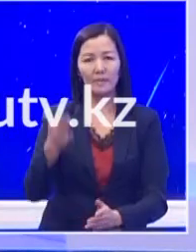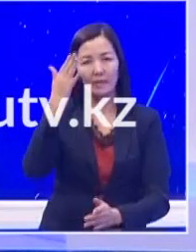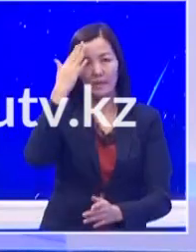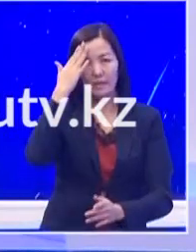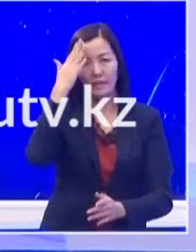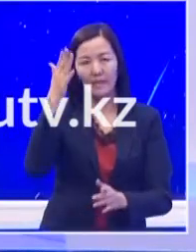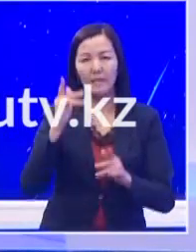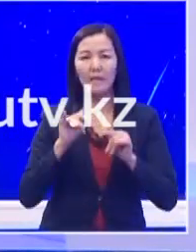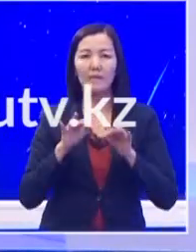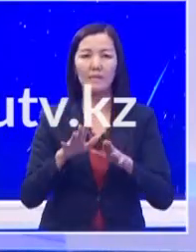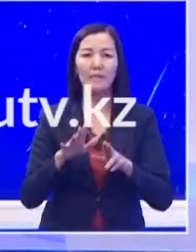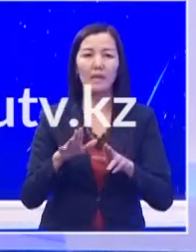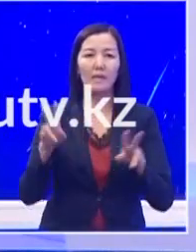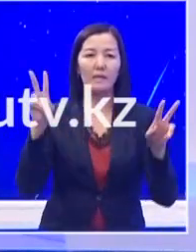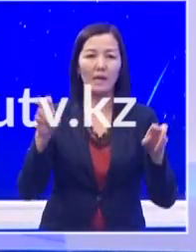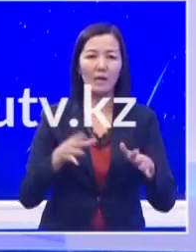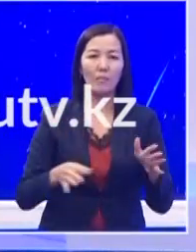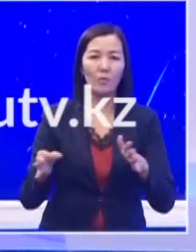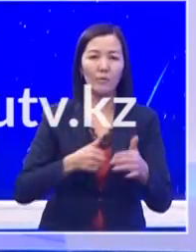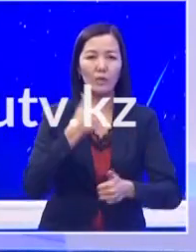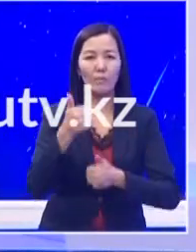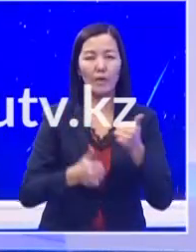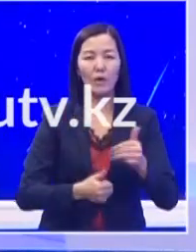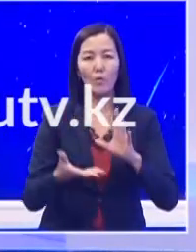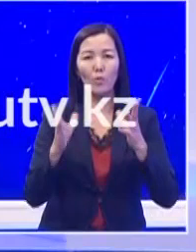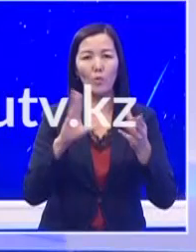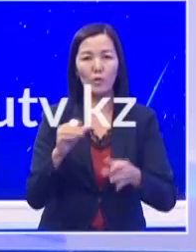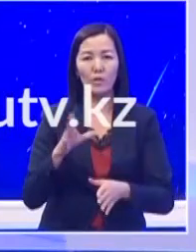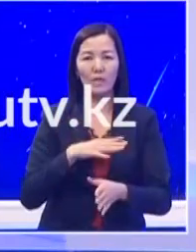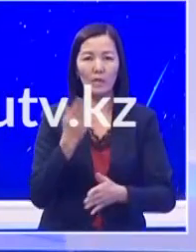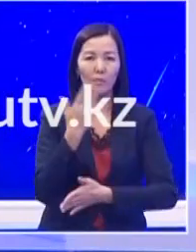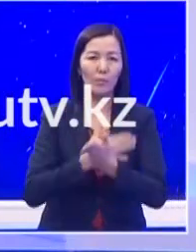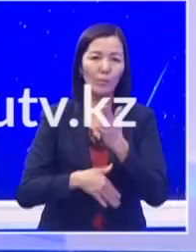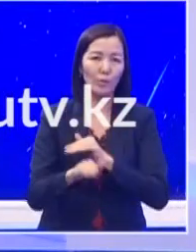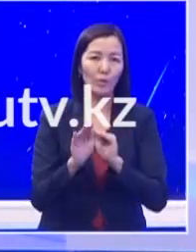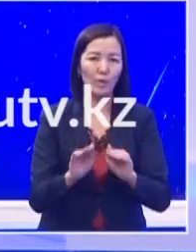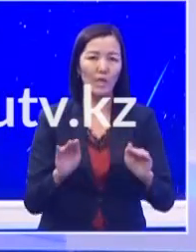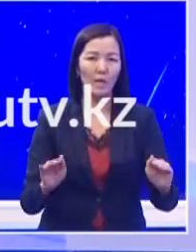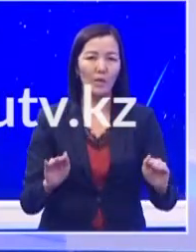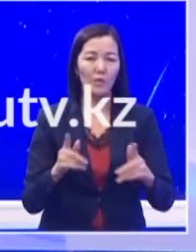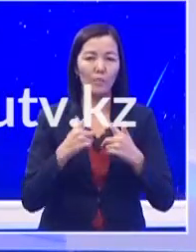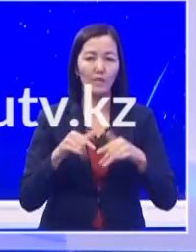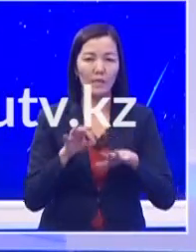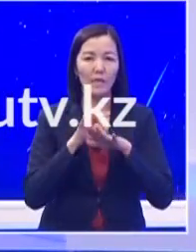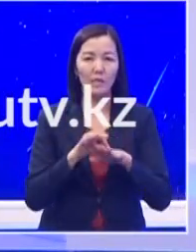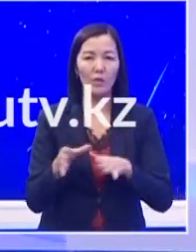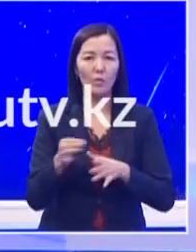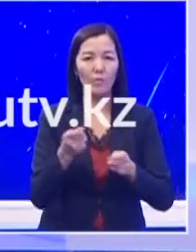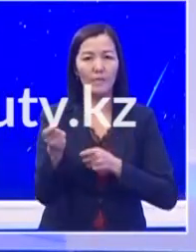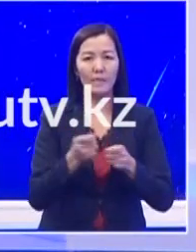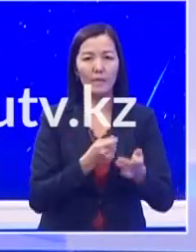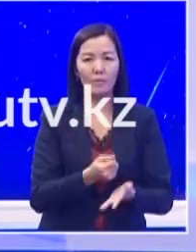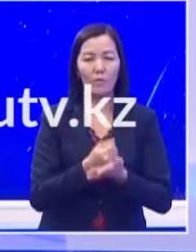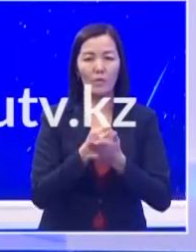Дарындар іске облыстық байқауы қорытындыланды. Бұл мүмкіндігі шектеулі жандар арасында ұйымдастырылған шара. Облыс әкімдігінің қолдауымен